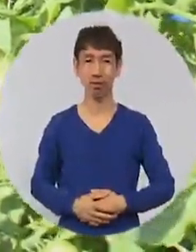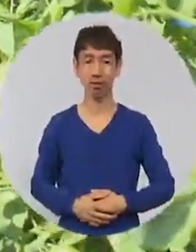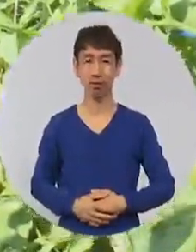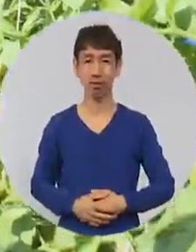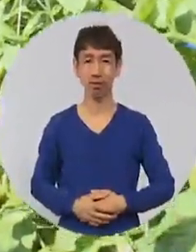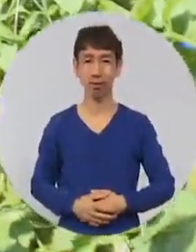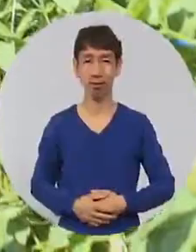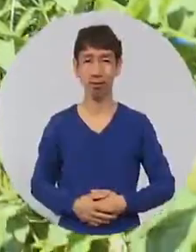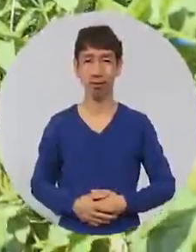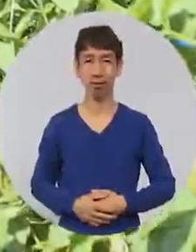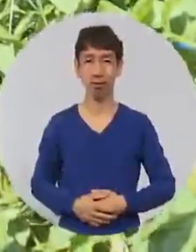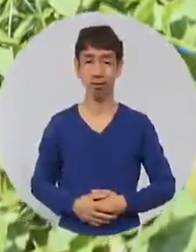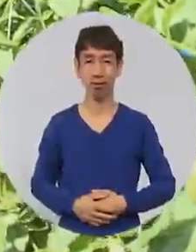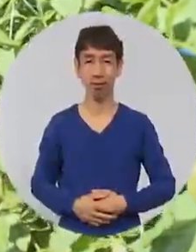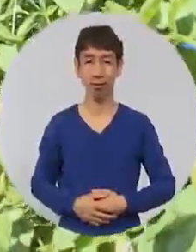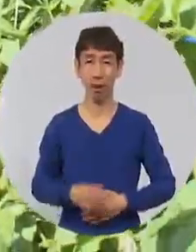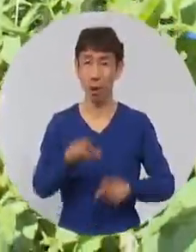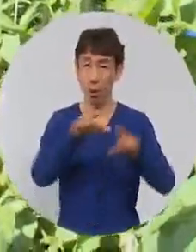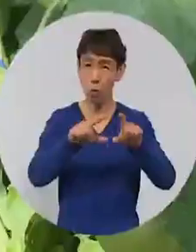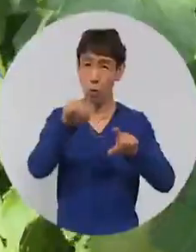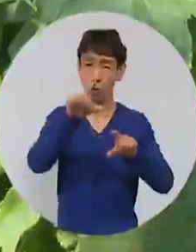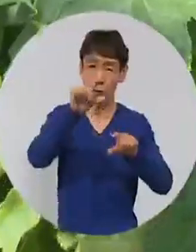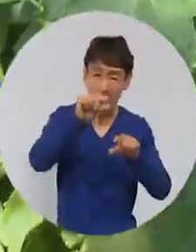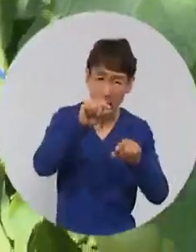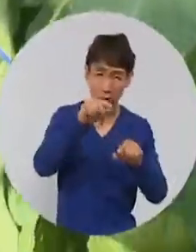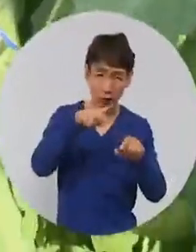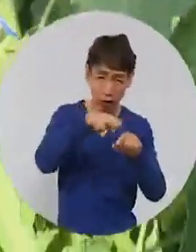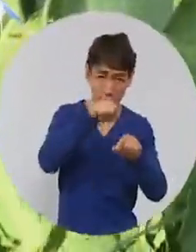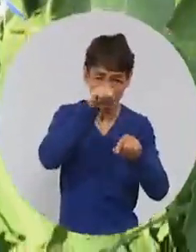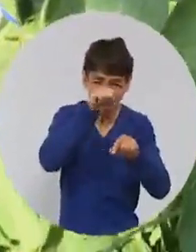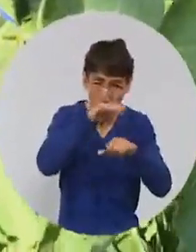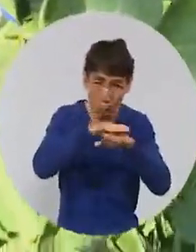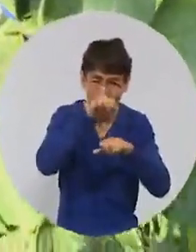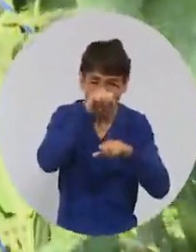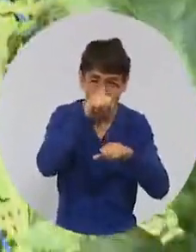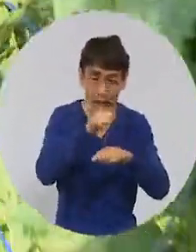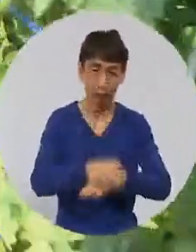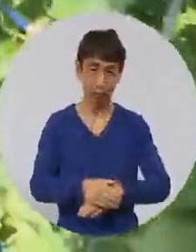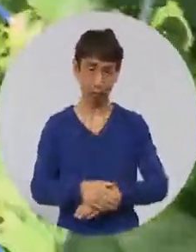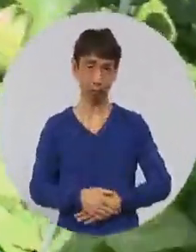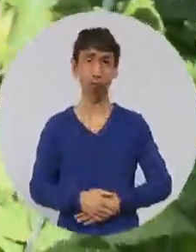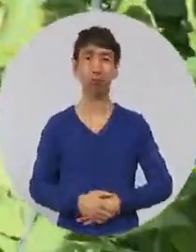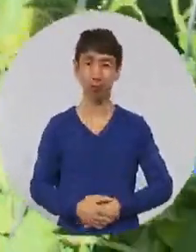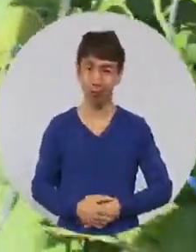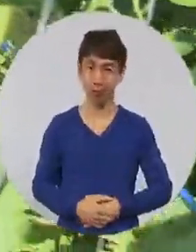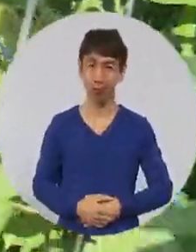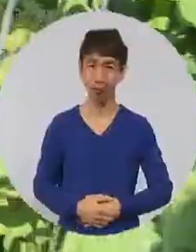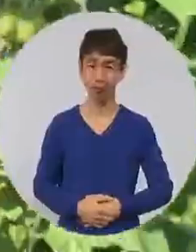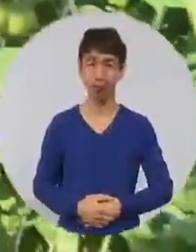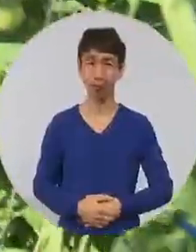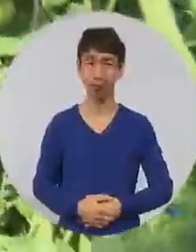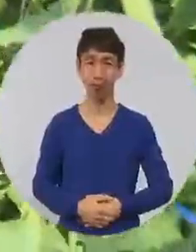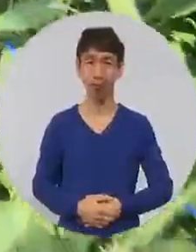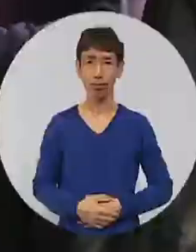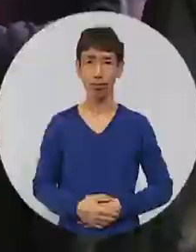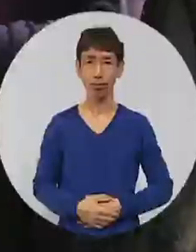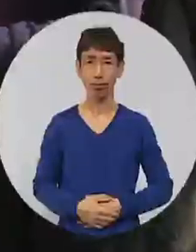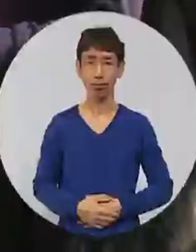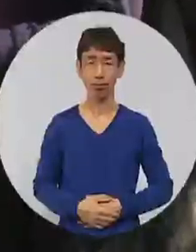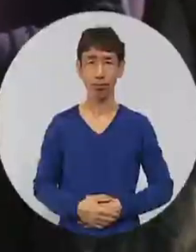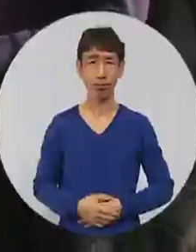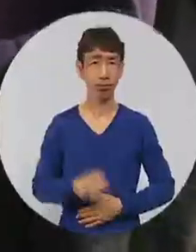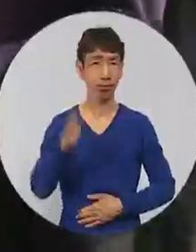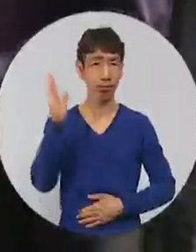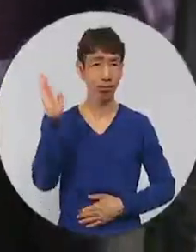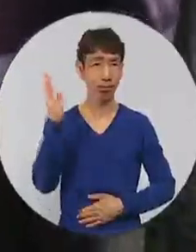いっぱい切れた。あ、でももっと短く、なかなか今下取ってんじゃない、下の方ってトマトって日が当たらないんだけども、これ